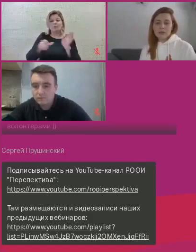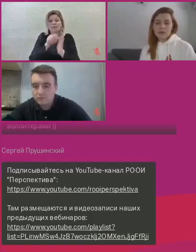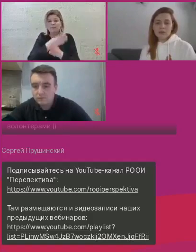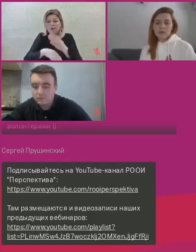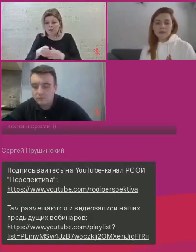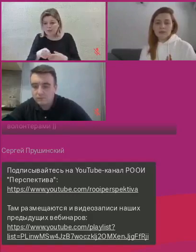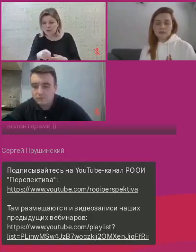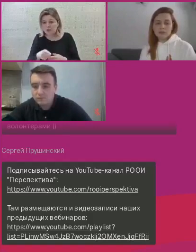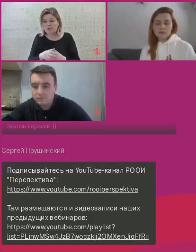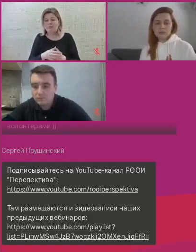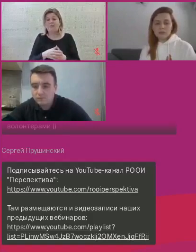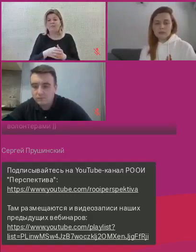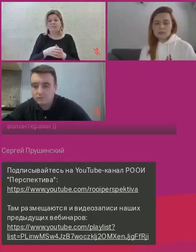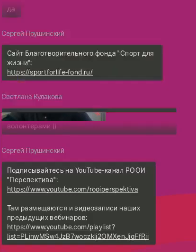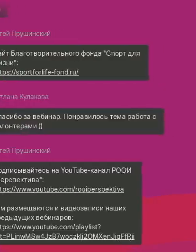то